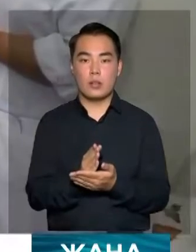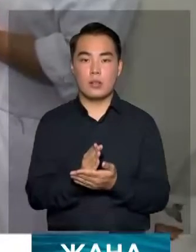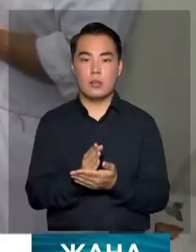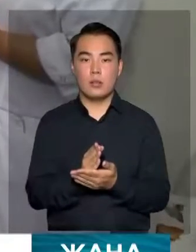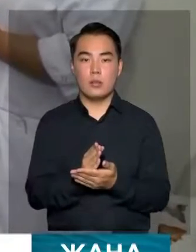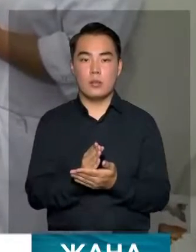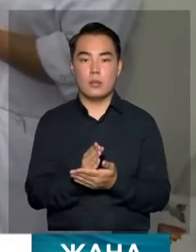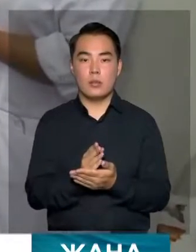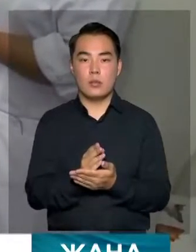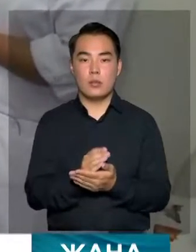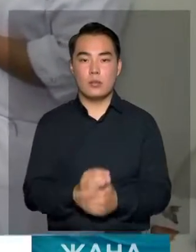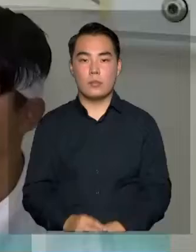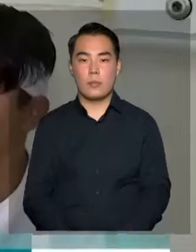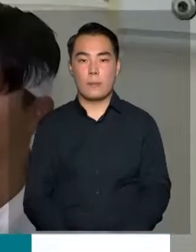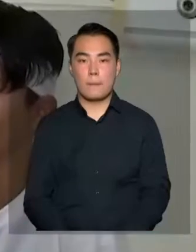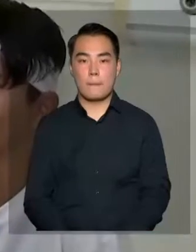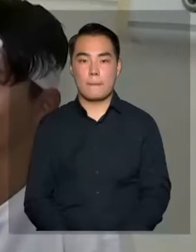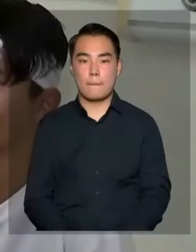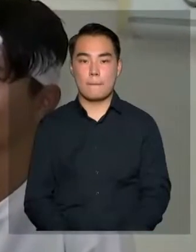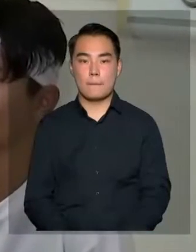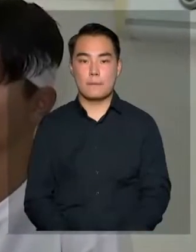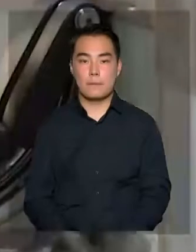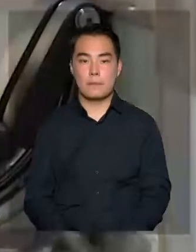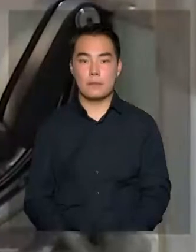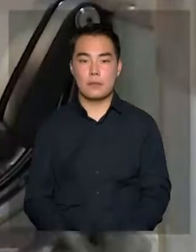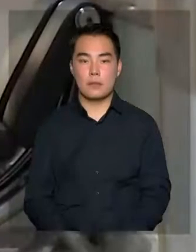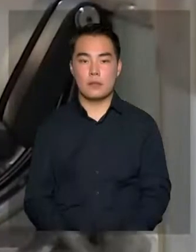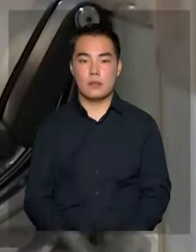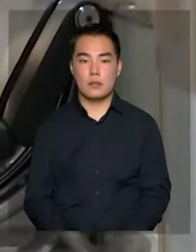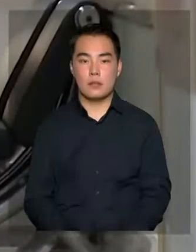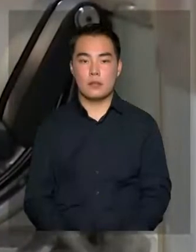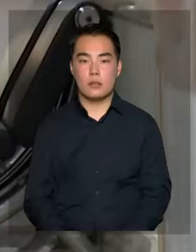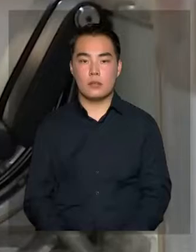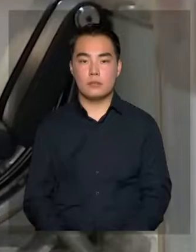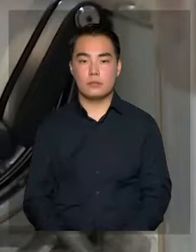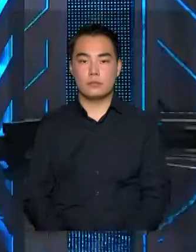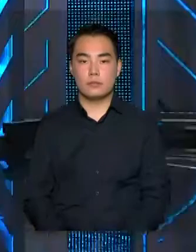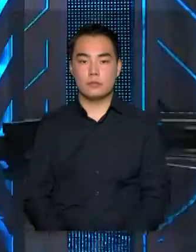қабылдайды. Нұрлан Әлімбаев, Талғат Өлебеков, Асылбек Мансұрхан, Жаңа Уақыт, Шымкенттен.